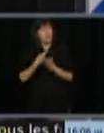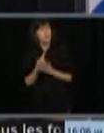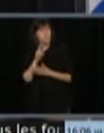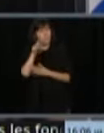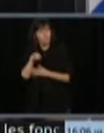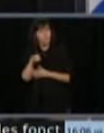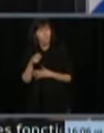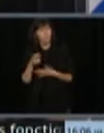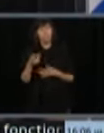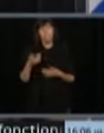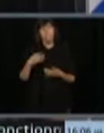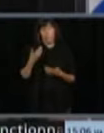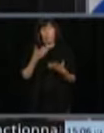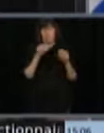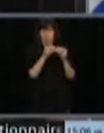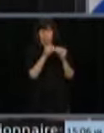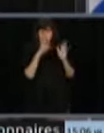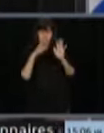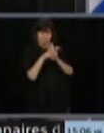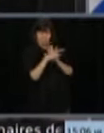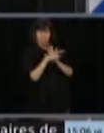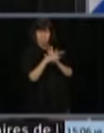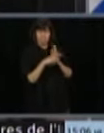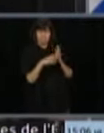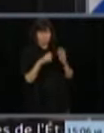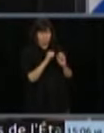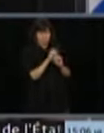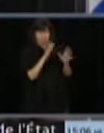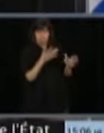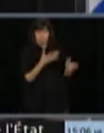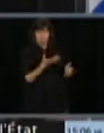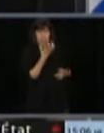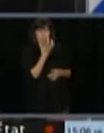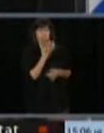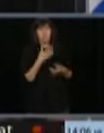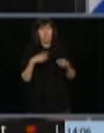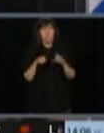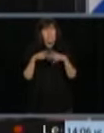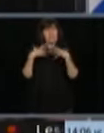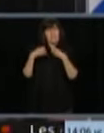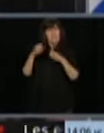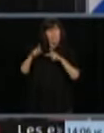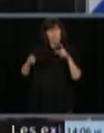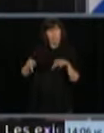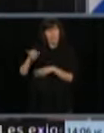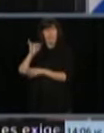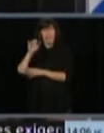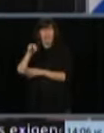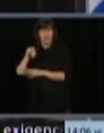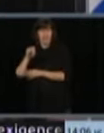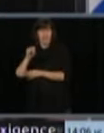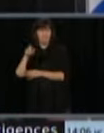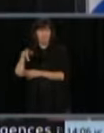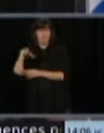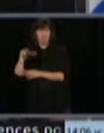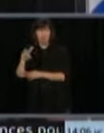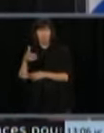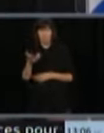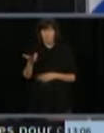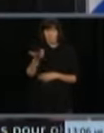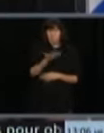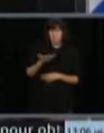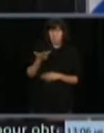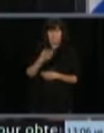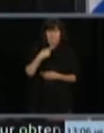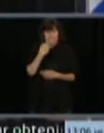de l'INSPQ nous l'ont montré, la santé publique aussi, on peut le regarder de plusieurs façons, mais ce qu'on voit, c'est